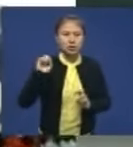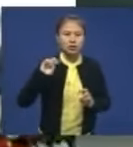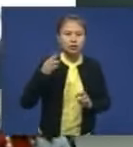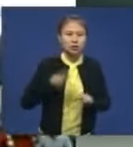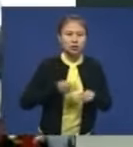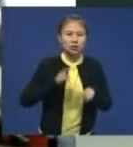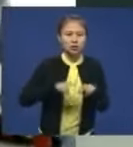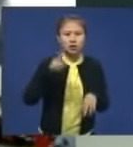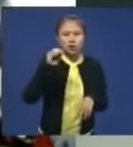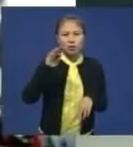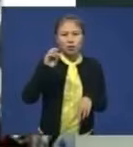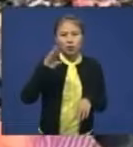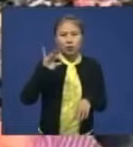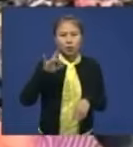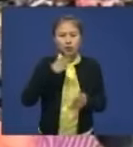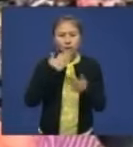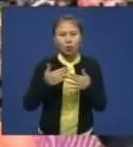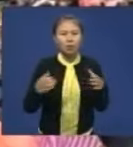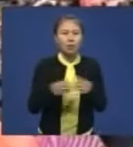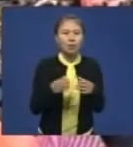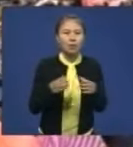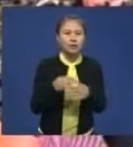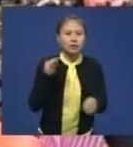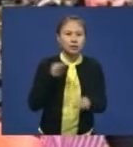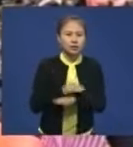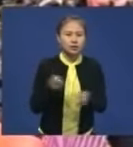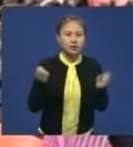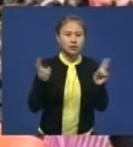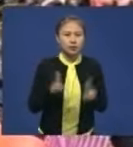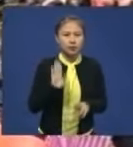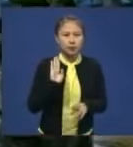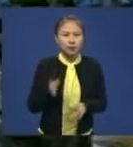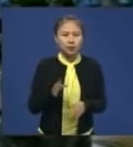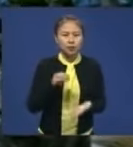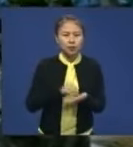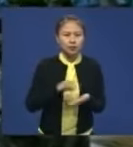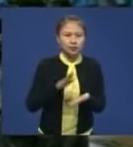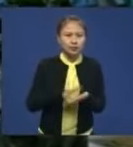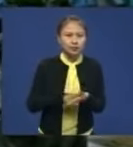ақштың General Motors көлік компаниясына арнап қосалқы бөлшектер шығаратын ресми тіркелген кәсіпорын